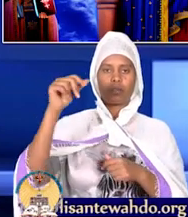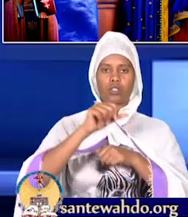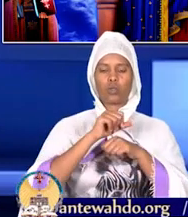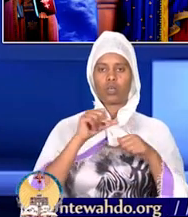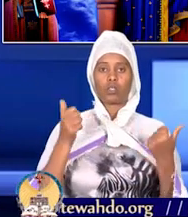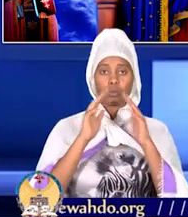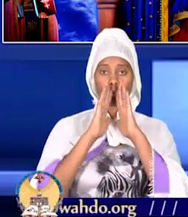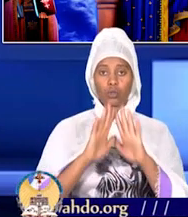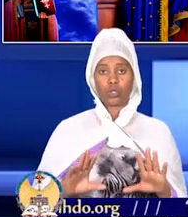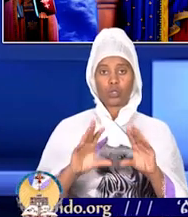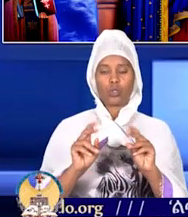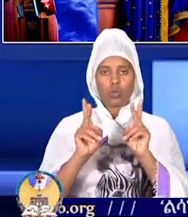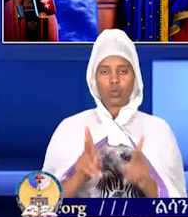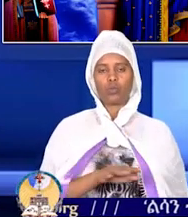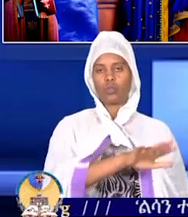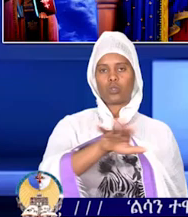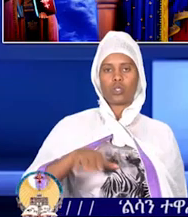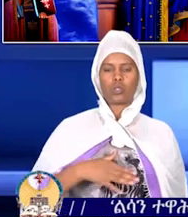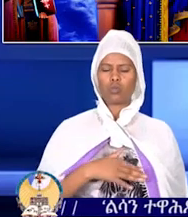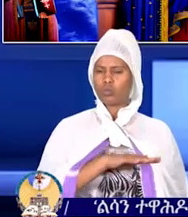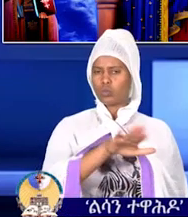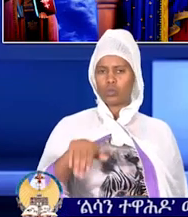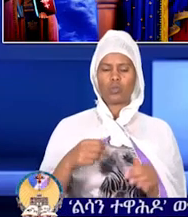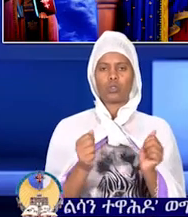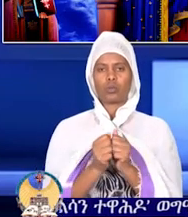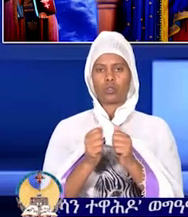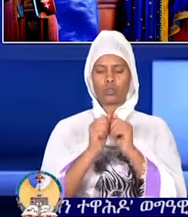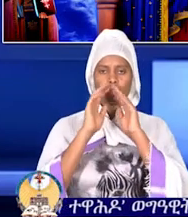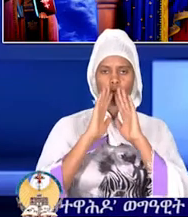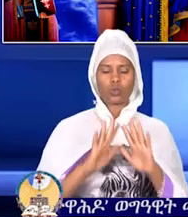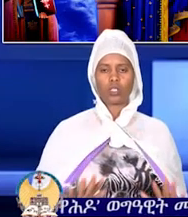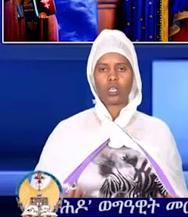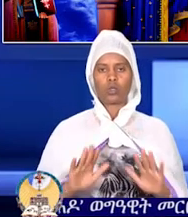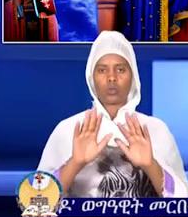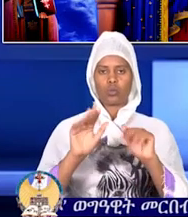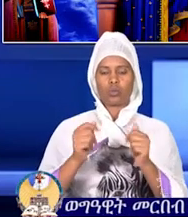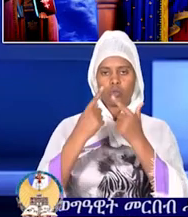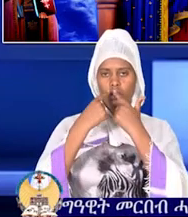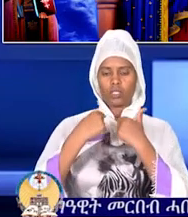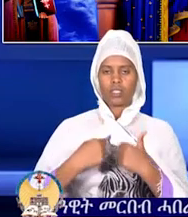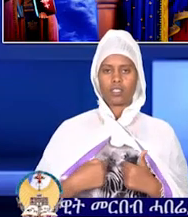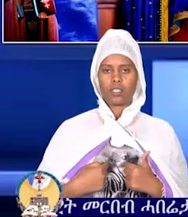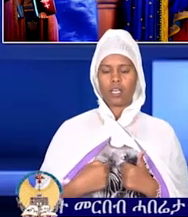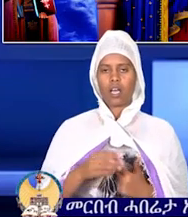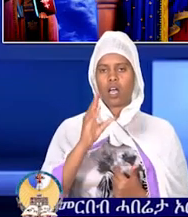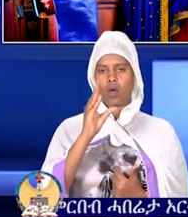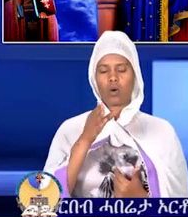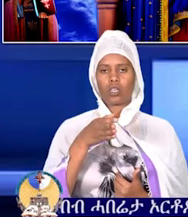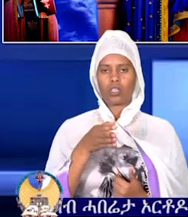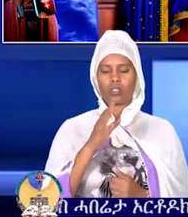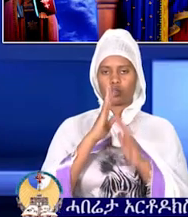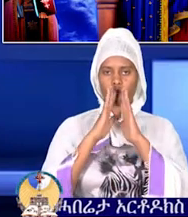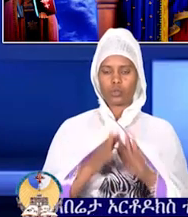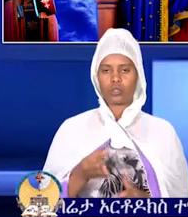እቲ ዝጸዋዓኩም ቅዱስ ዝኾነ ንስኻትኩም እውን ብኩሉ ንብረትኩም ቅዱሳን ኩኑ ኢሉ